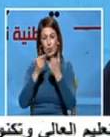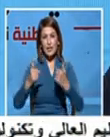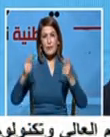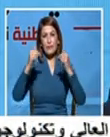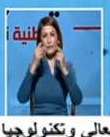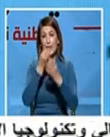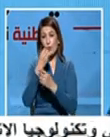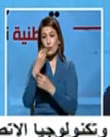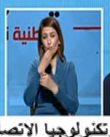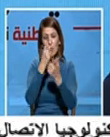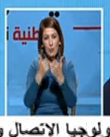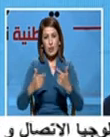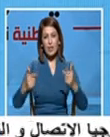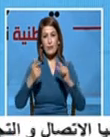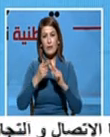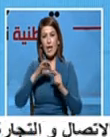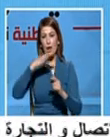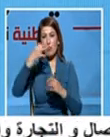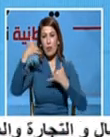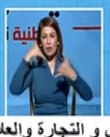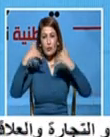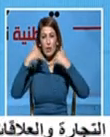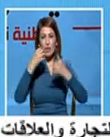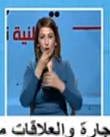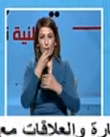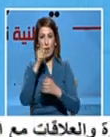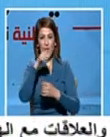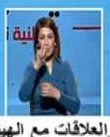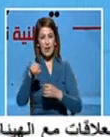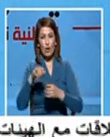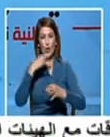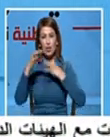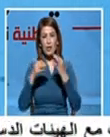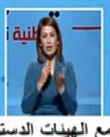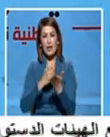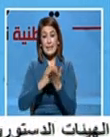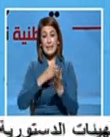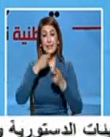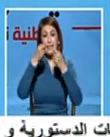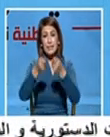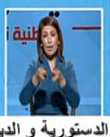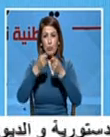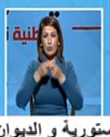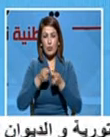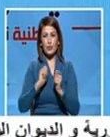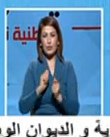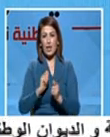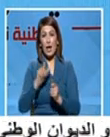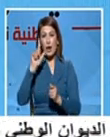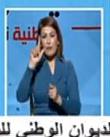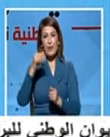حتى بالتليفون ينجم يقول لك اعطيه الدواء الفلاني والفلاني، لكن احنا ماذا بينا فما ادويه ما ينجمش يعطيها على خاطر فما